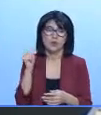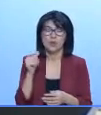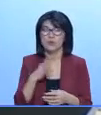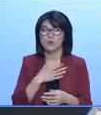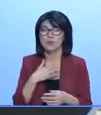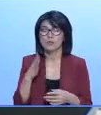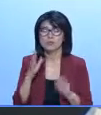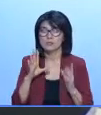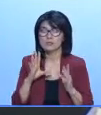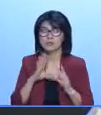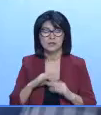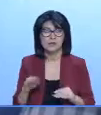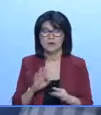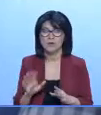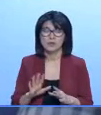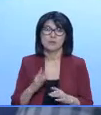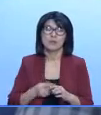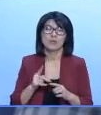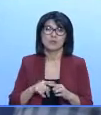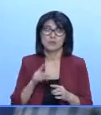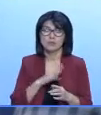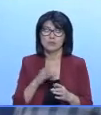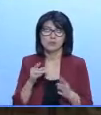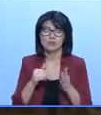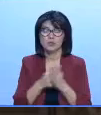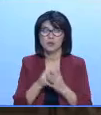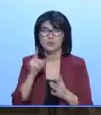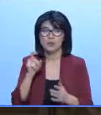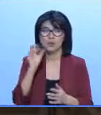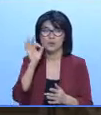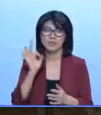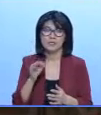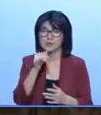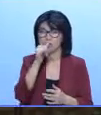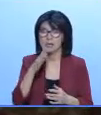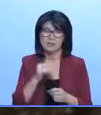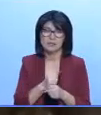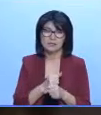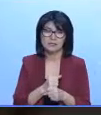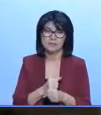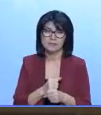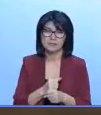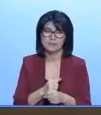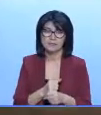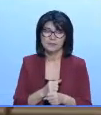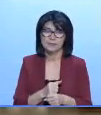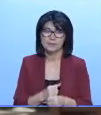басқарма 2019 жылы жоспарлаған жобаларын жүзеге асыра алмаған. Из 9 проектов, которые вы в этом году обещали,